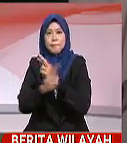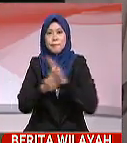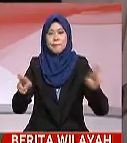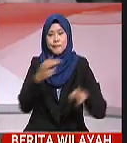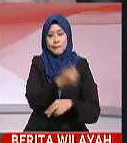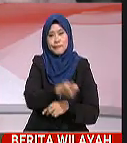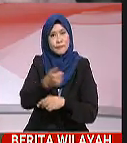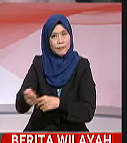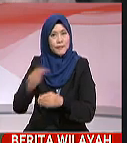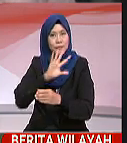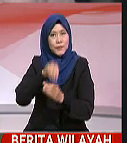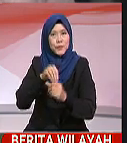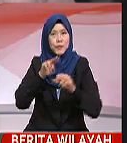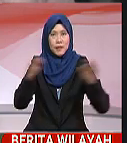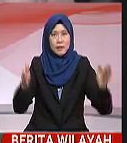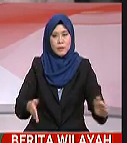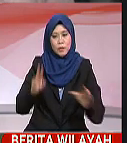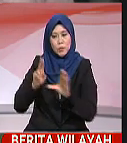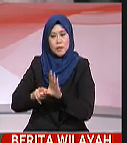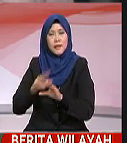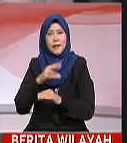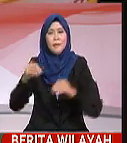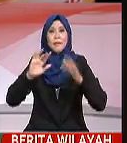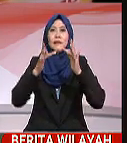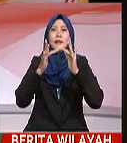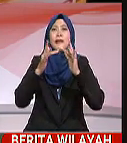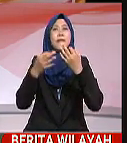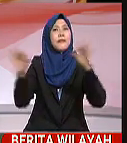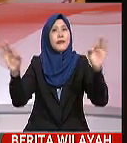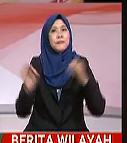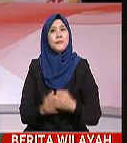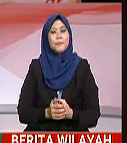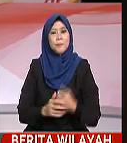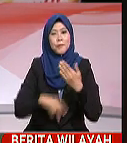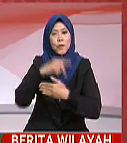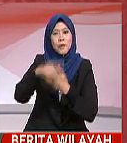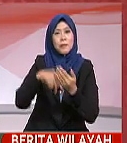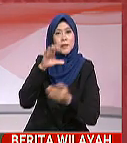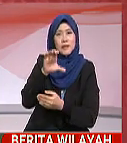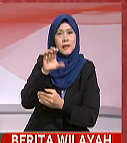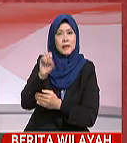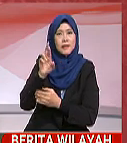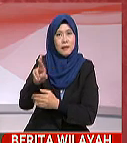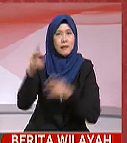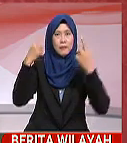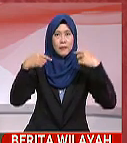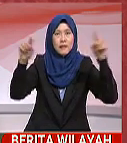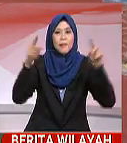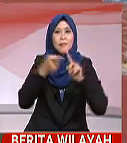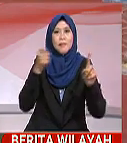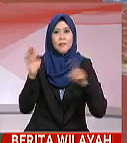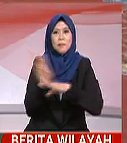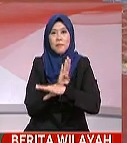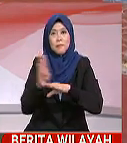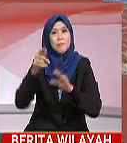lain termasuk kerusi dan meja serta talian internet percuma. Program sosial korporat yang dijayakan oleh